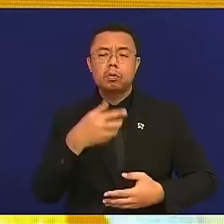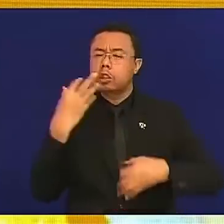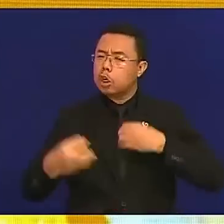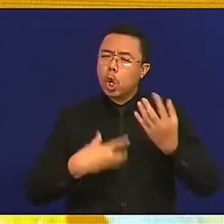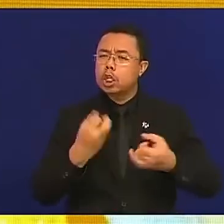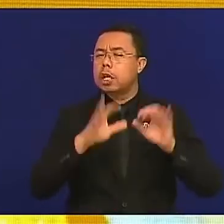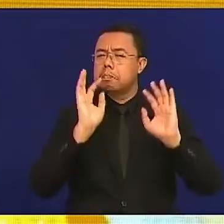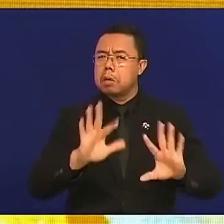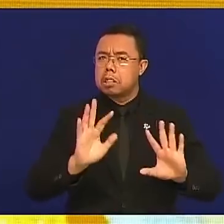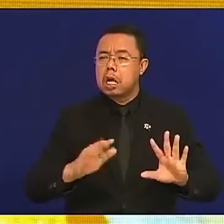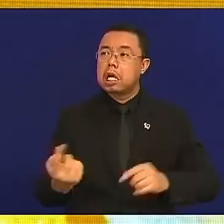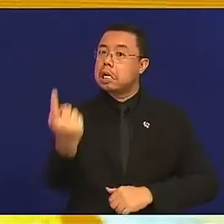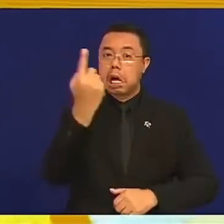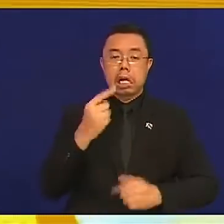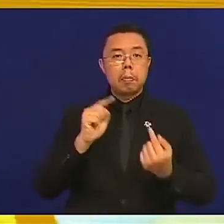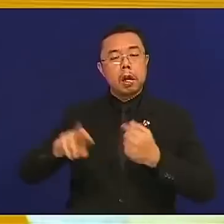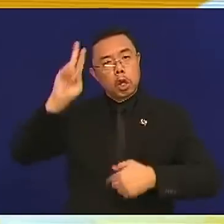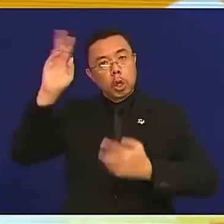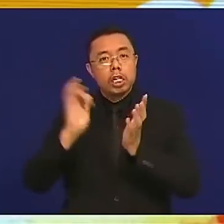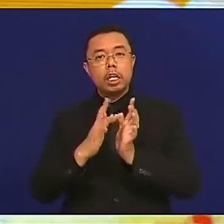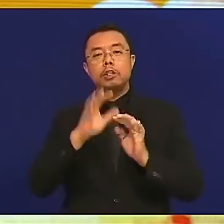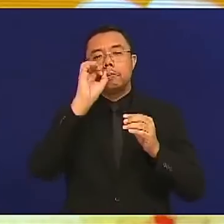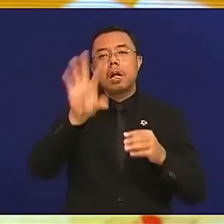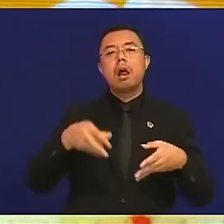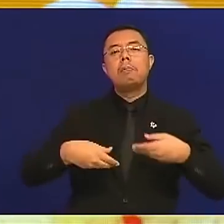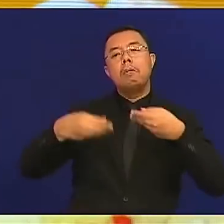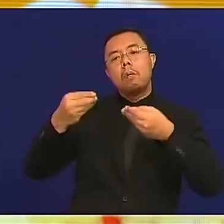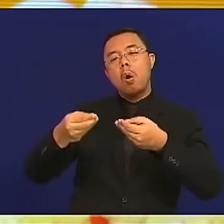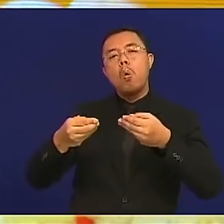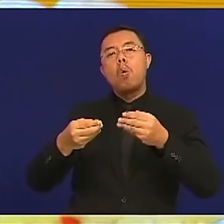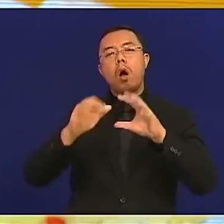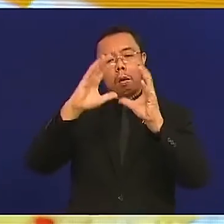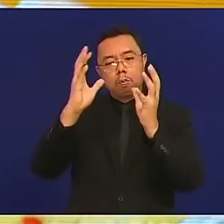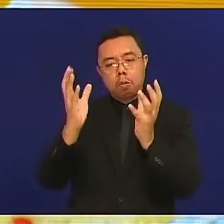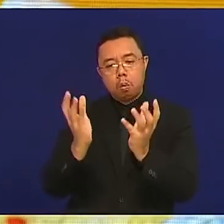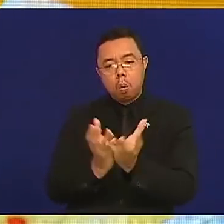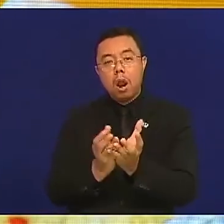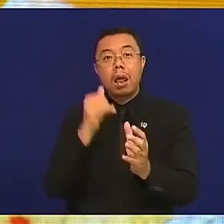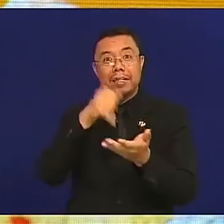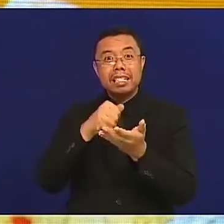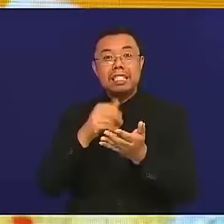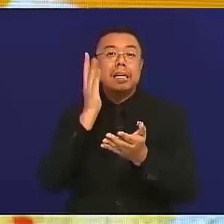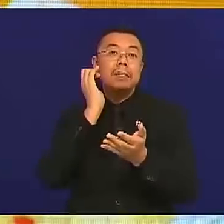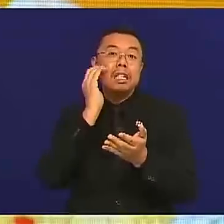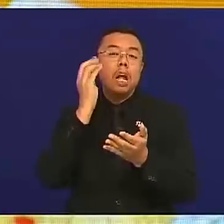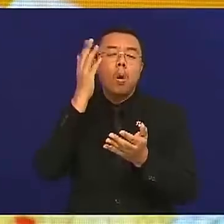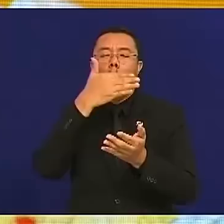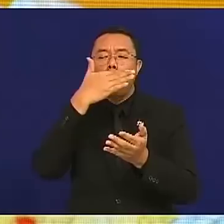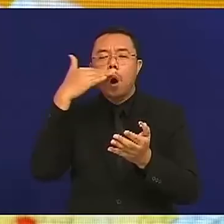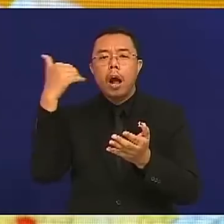berdosa yang datang kepada Tuhan dengan membawa buli-buli pualam berisi minyak wangi,